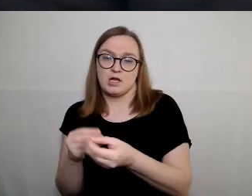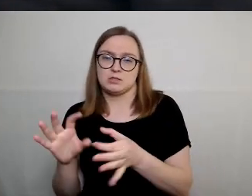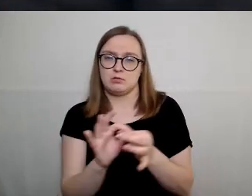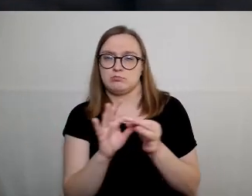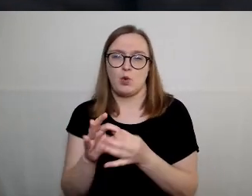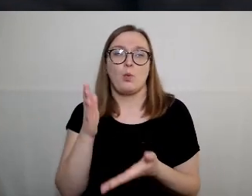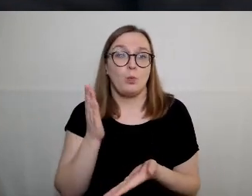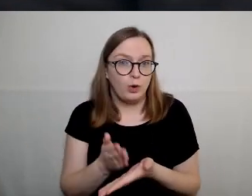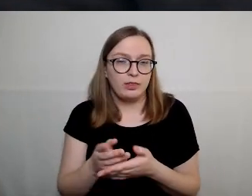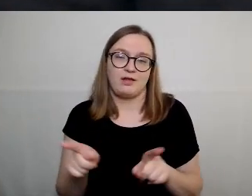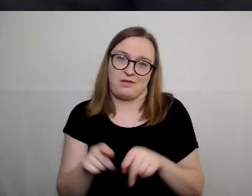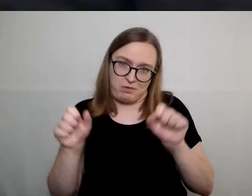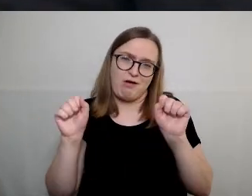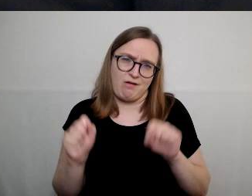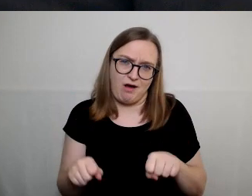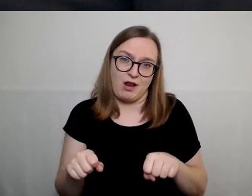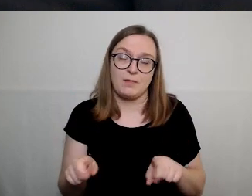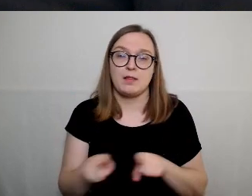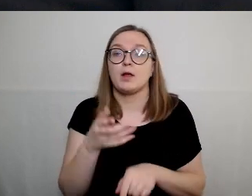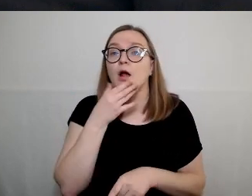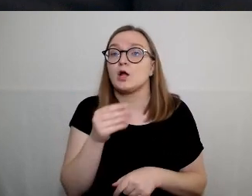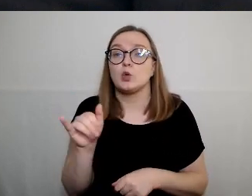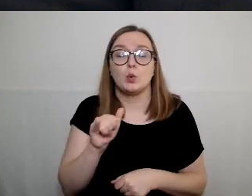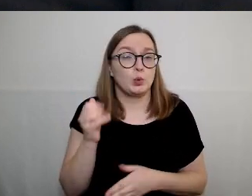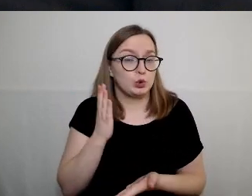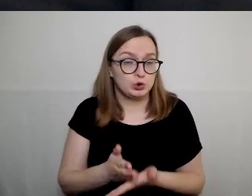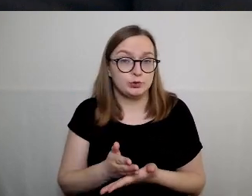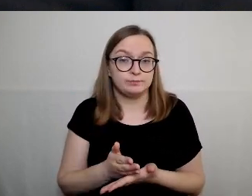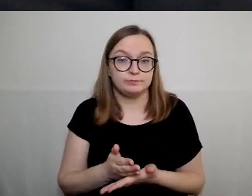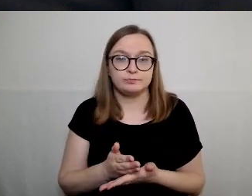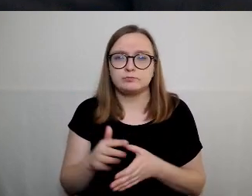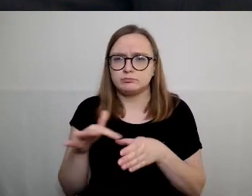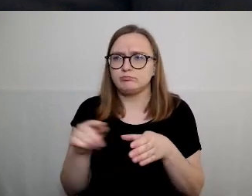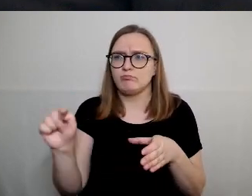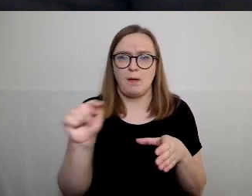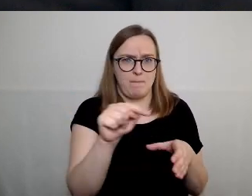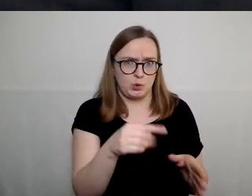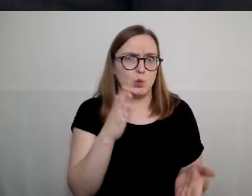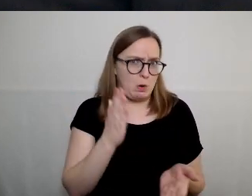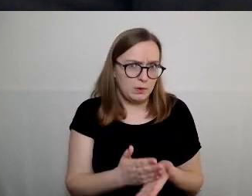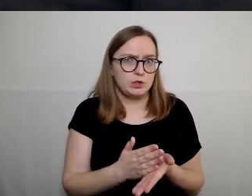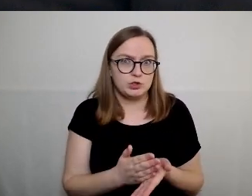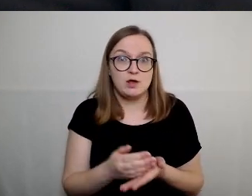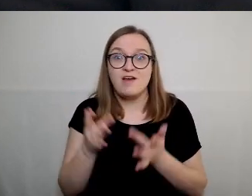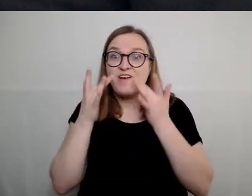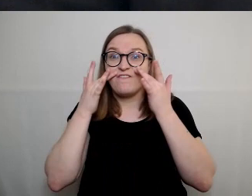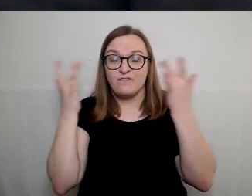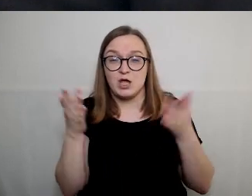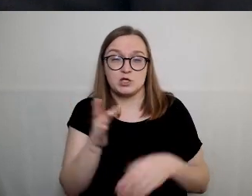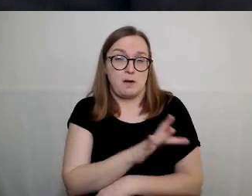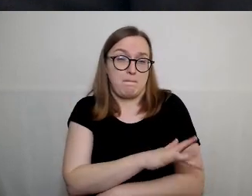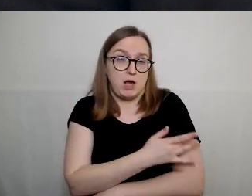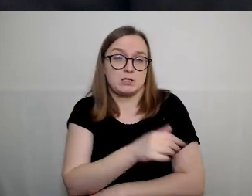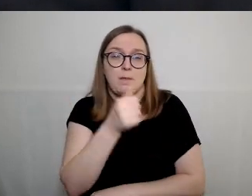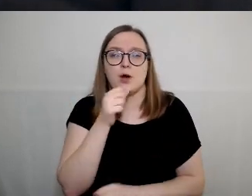taip pat tą daro gražiai, kuo puikiausiai ir bendruomenės, kuomet viešasias paslaugas tokias kaip